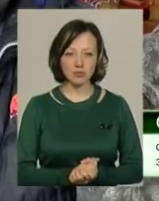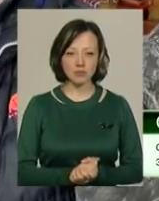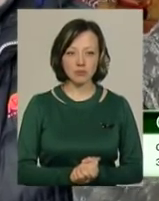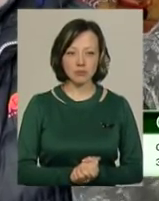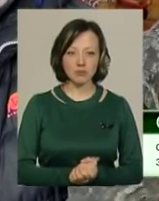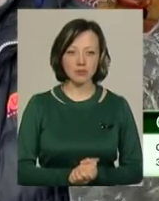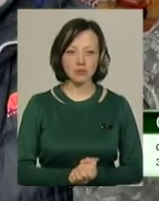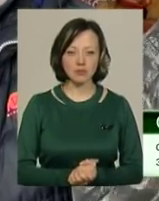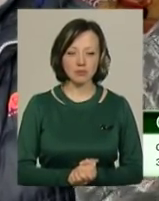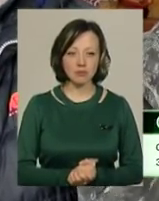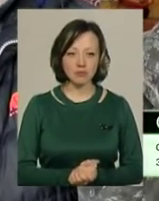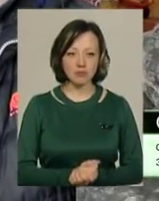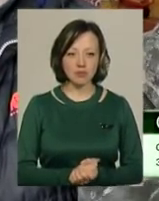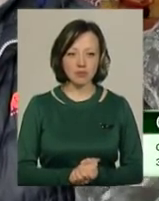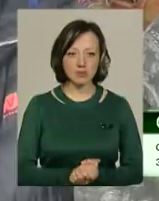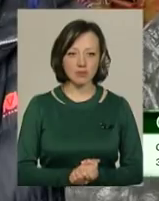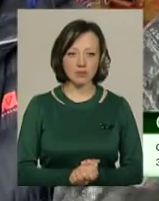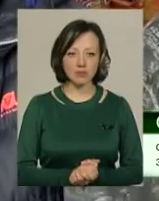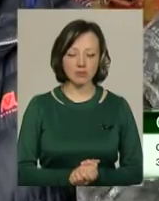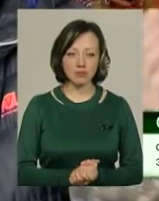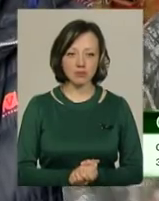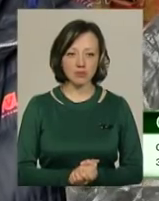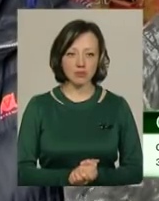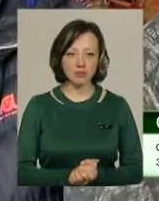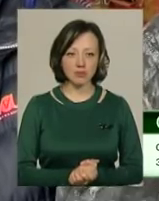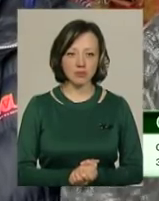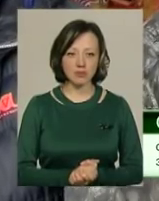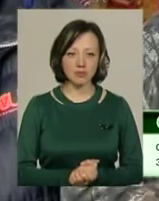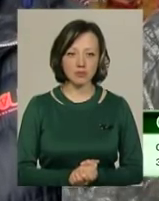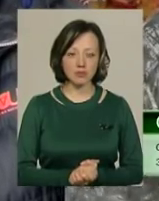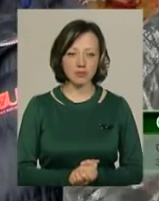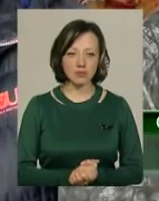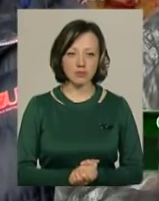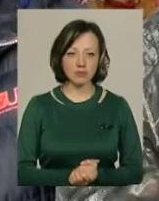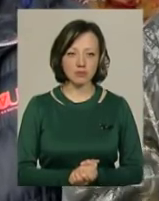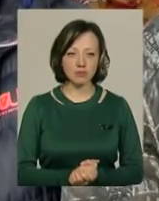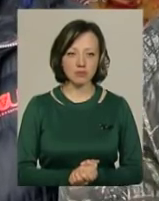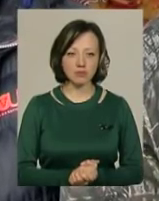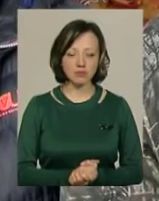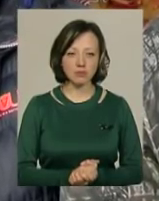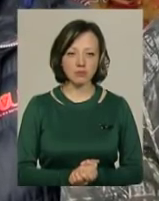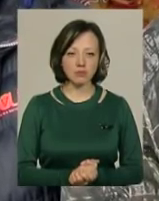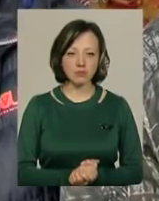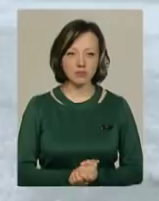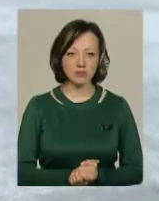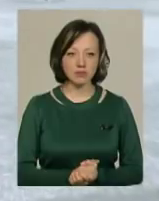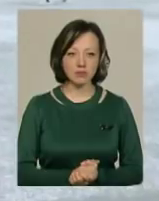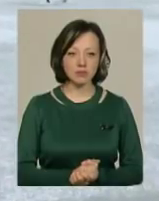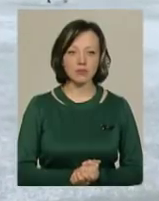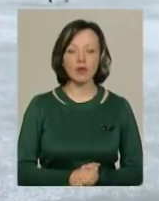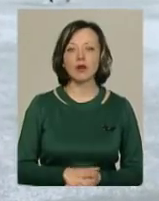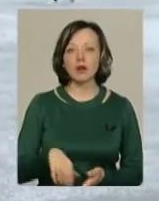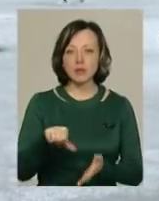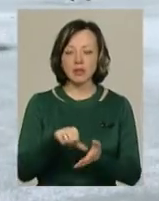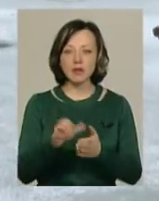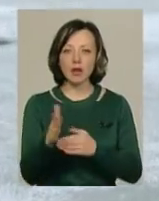із Львова, з різних міст. 44 чоловіка у нас сьогодні приїхали, ми дуже задоволені, що в нас все вийшло. Представник